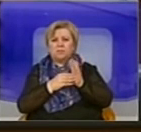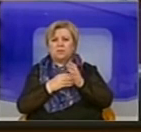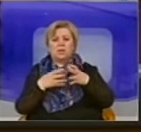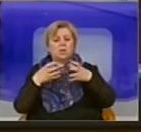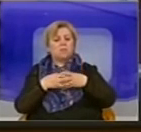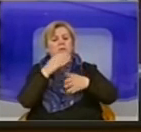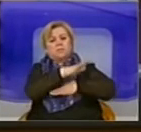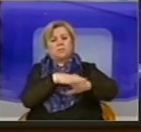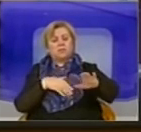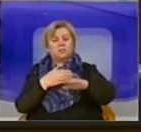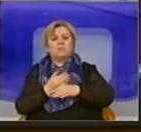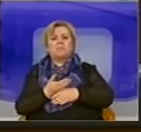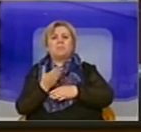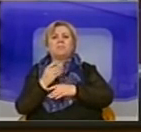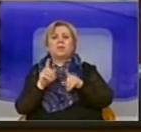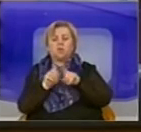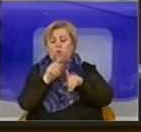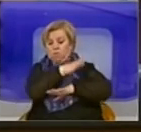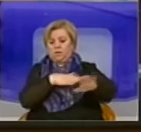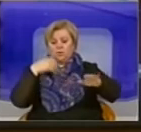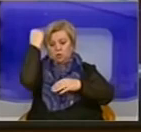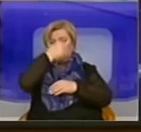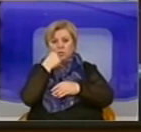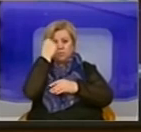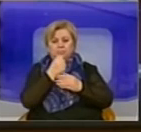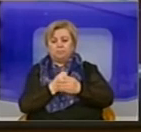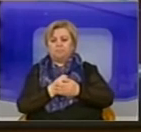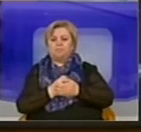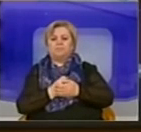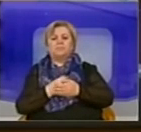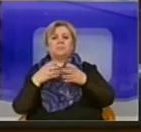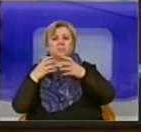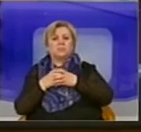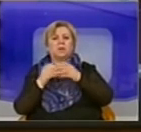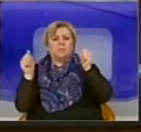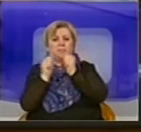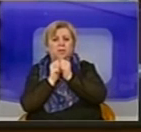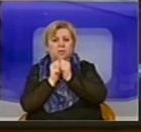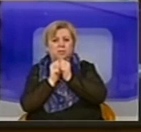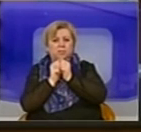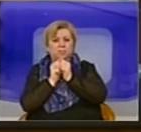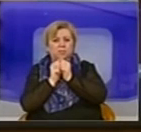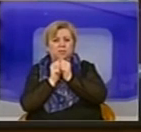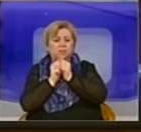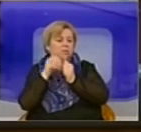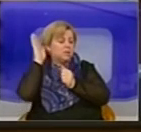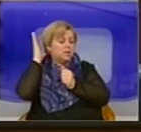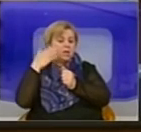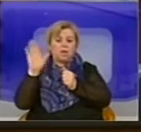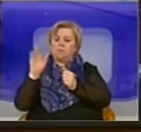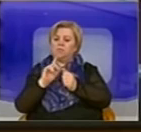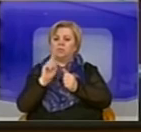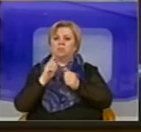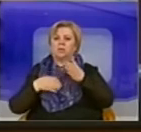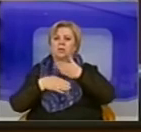çështje shumë e rëndësishme është që kuvendi i Kosovës nëpërmjet diplomacisë parlamentare në bashkëpunim me MPJ-n nuk mund të